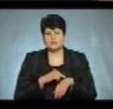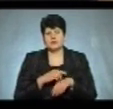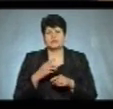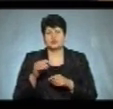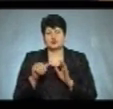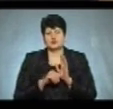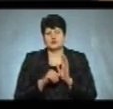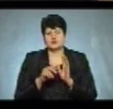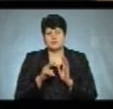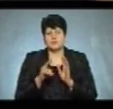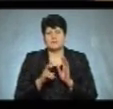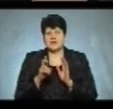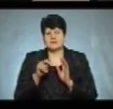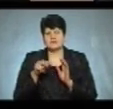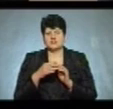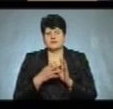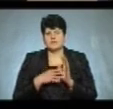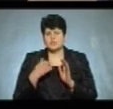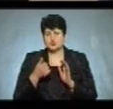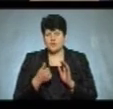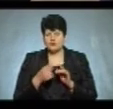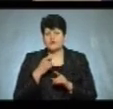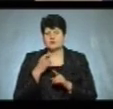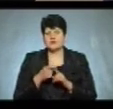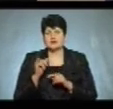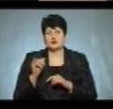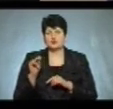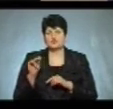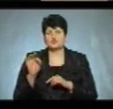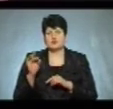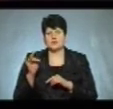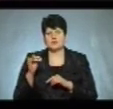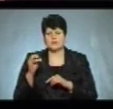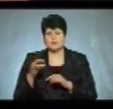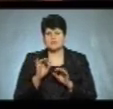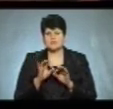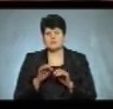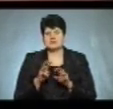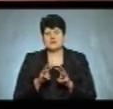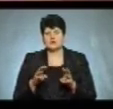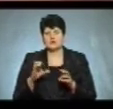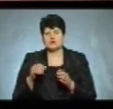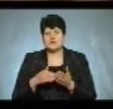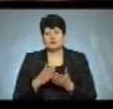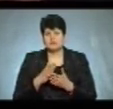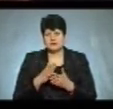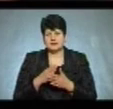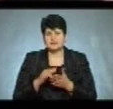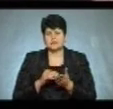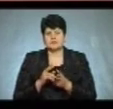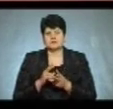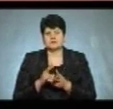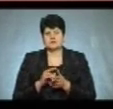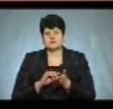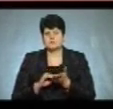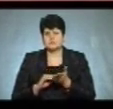березня 2019 року. Відповідач Ігор Чорний розповів, Міністерство соціальної політики позивається не тільки до управління